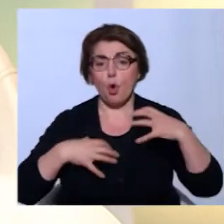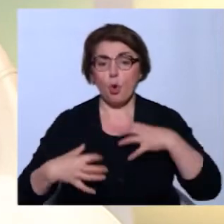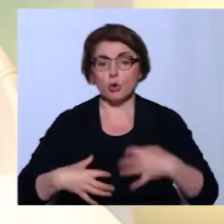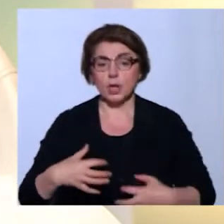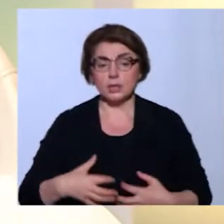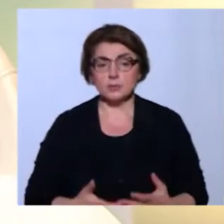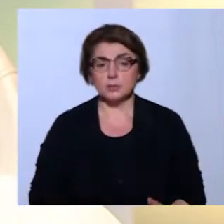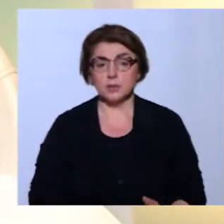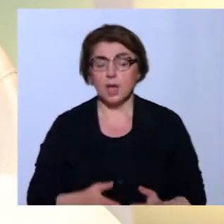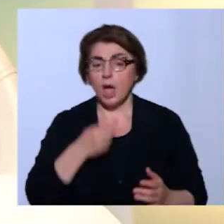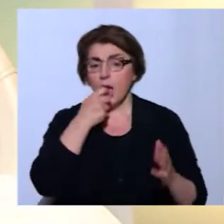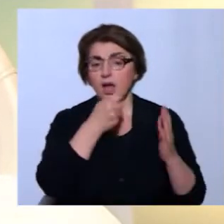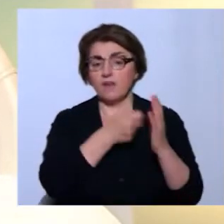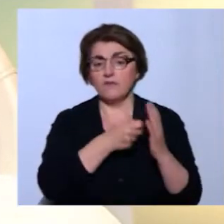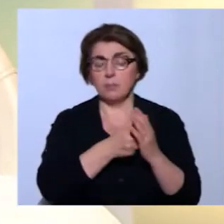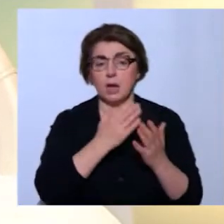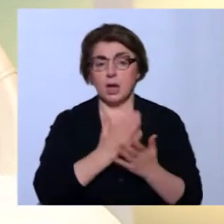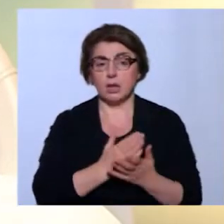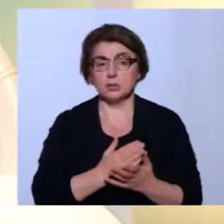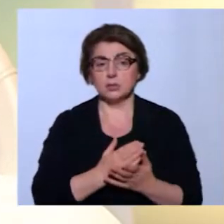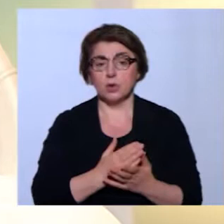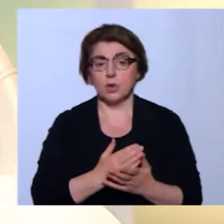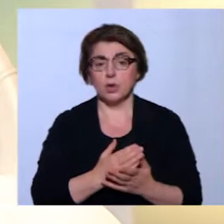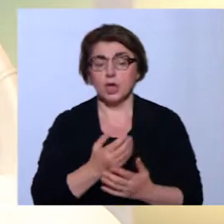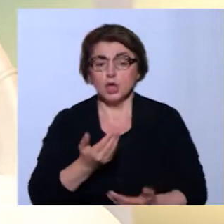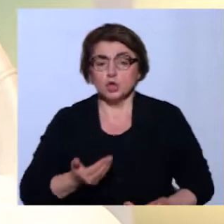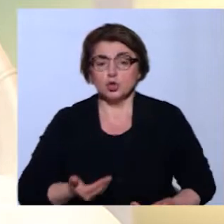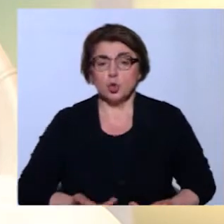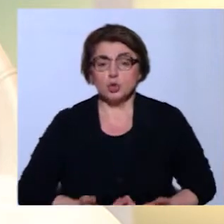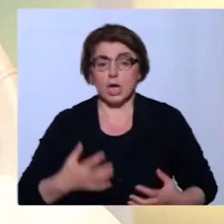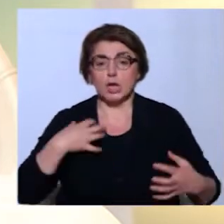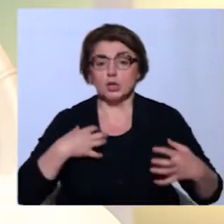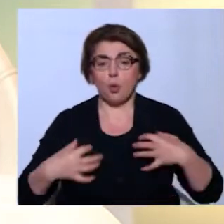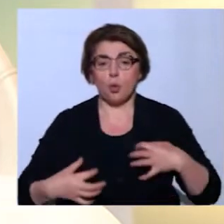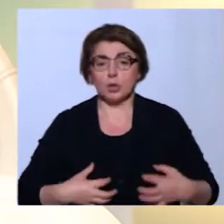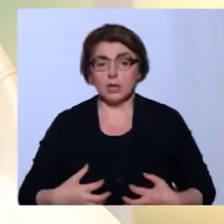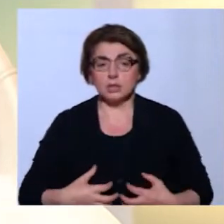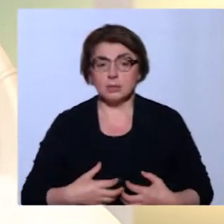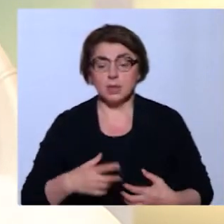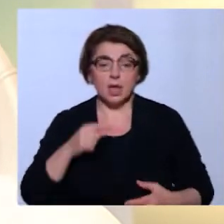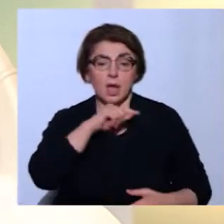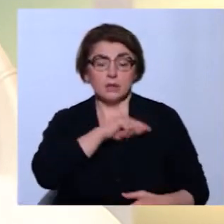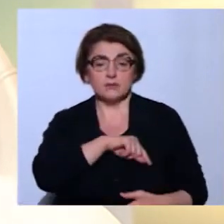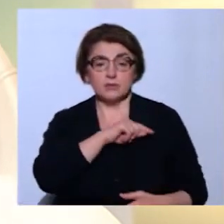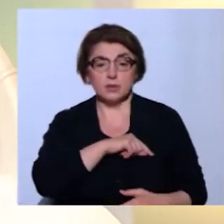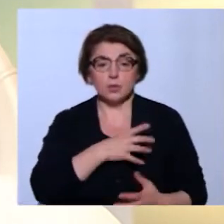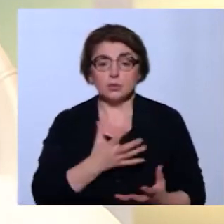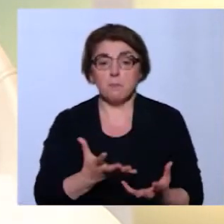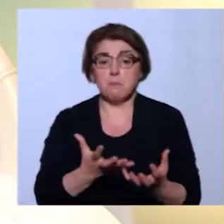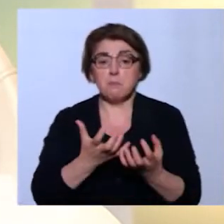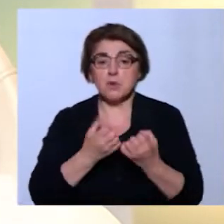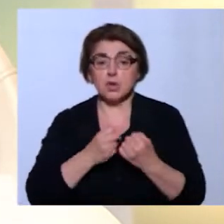ხო? კვება არის ცოცხალი ორგანიზმების თვისება,